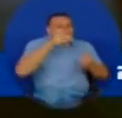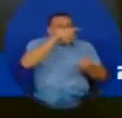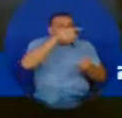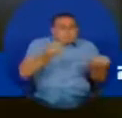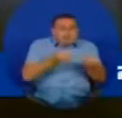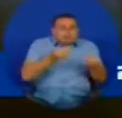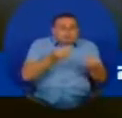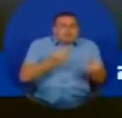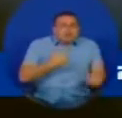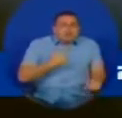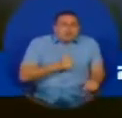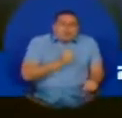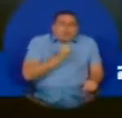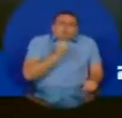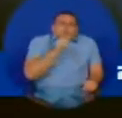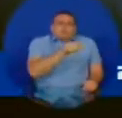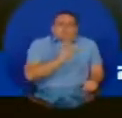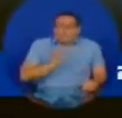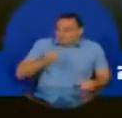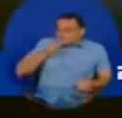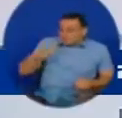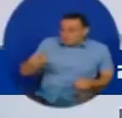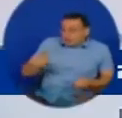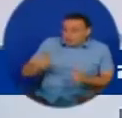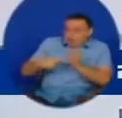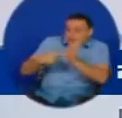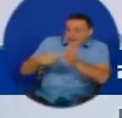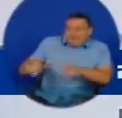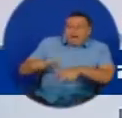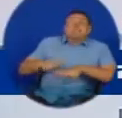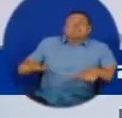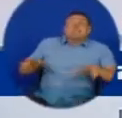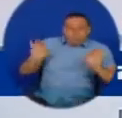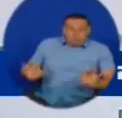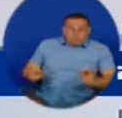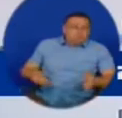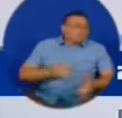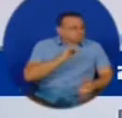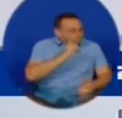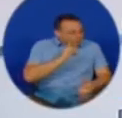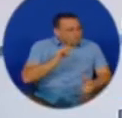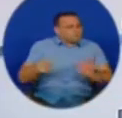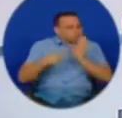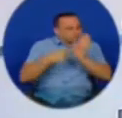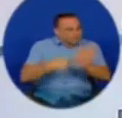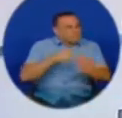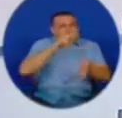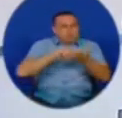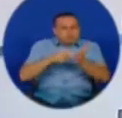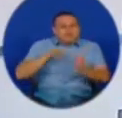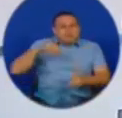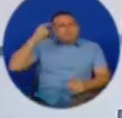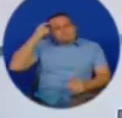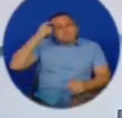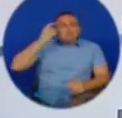להגדיר... אבל הוא לא האמת? הוא לא משקף מציאות? הוא משקף מציאות, הוא משקף התבוננות על מציאות פוליטית בצורה שונה, עם מסקנות שונות,